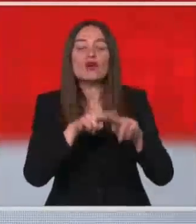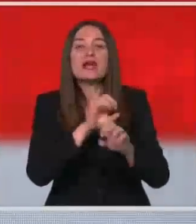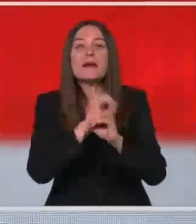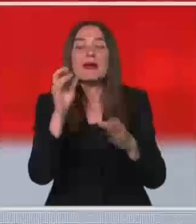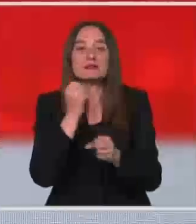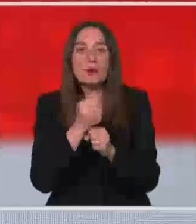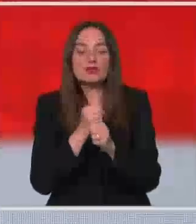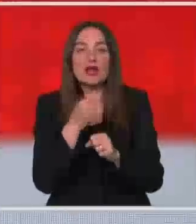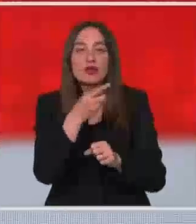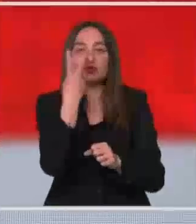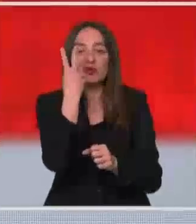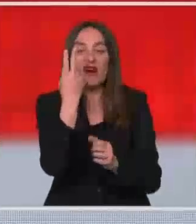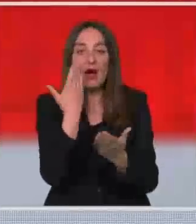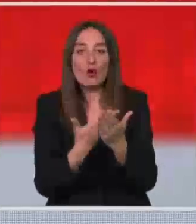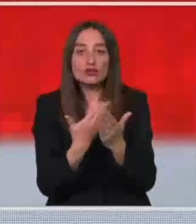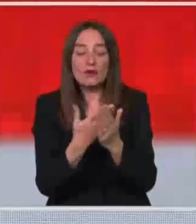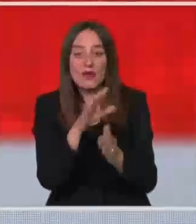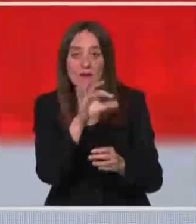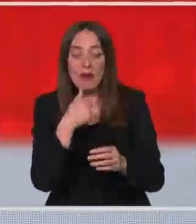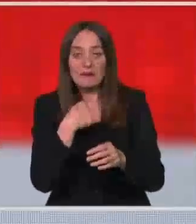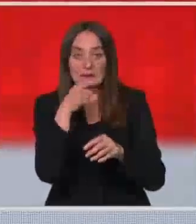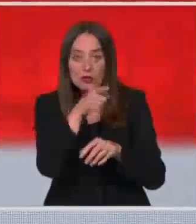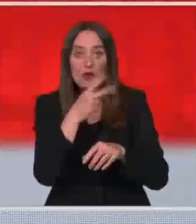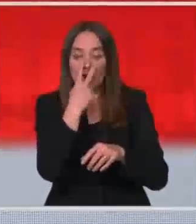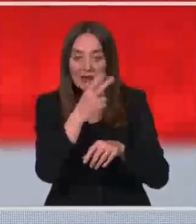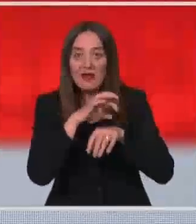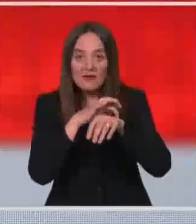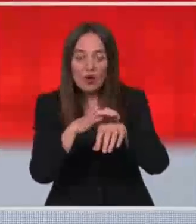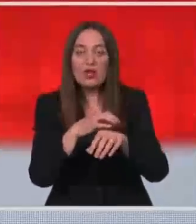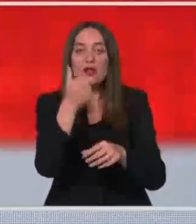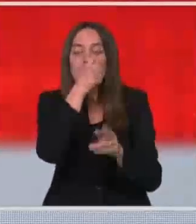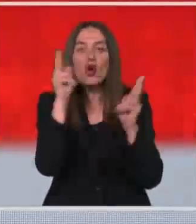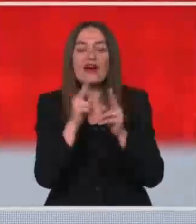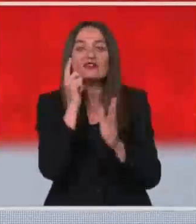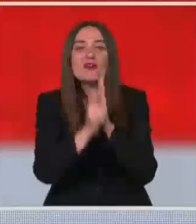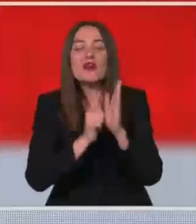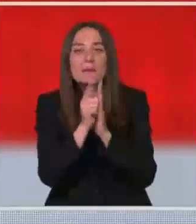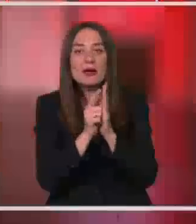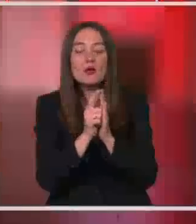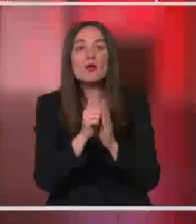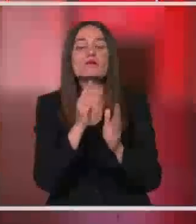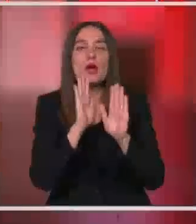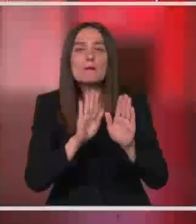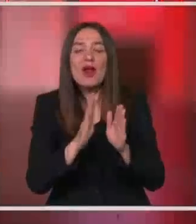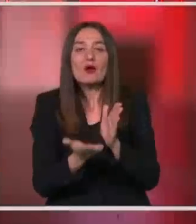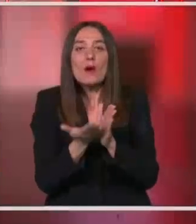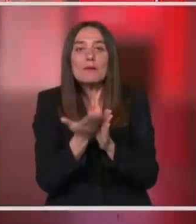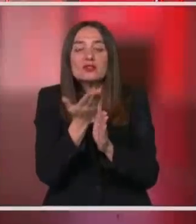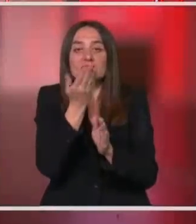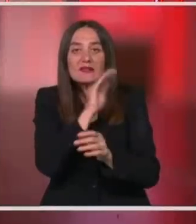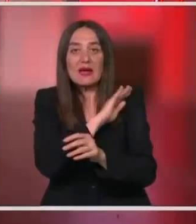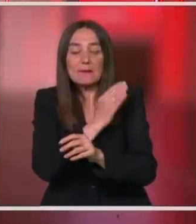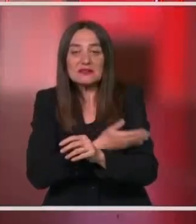posla. Dakle, to su dva osnovna parametra. Time smo se vodili i da u što kraćem vremenskom periodu, uz polako podizanje